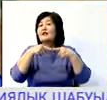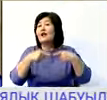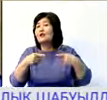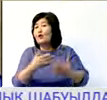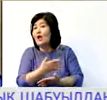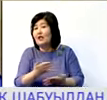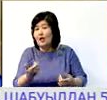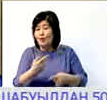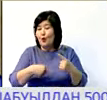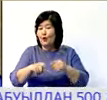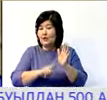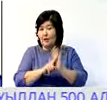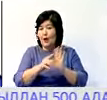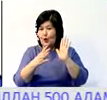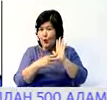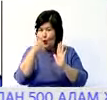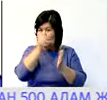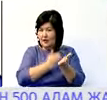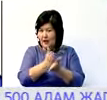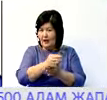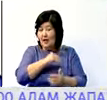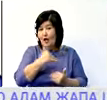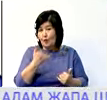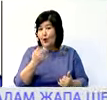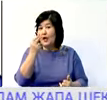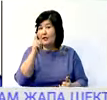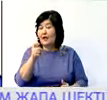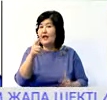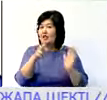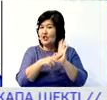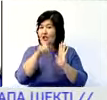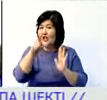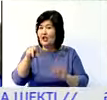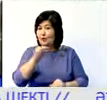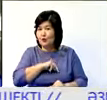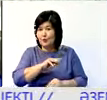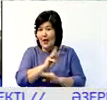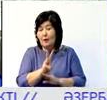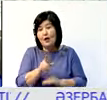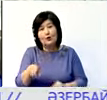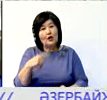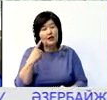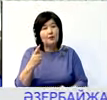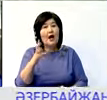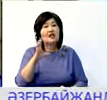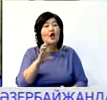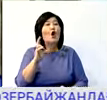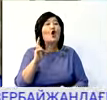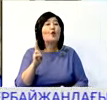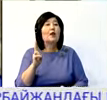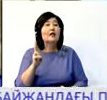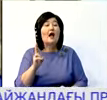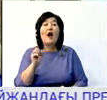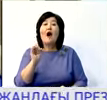жасайды. Бұл кәсіпті бастағалы 9 жылдан асыпты. Бүгінде цехта 8 адам жұмыспен қамтылған. Солардың бірі Сайлау Құбыланов.